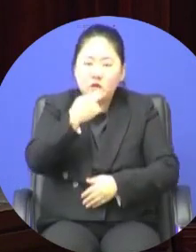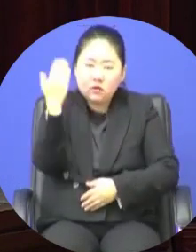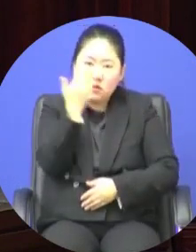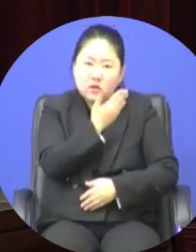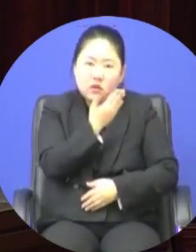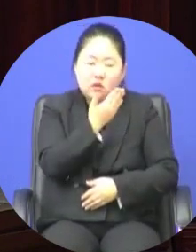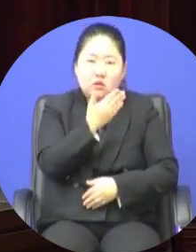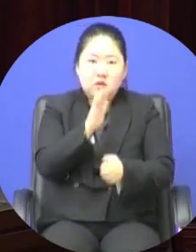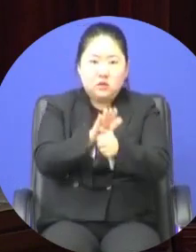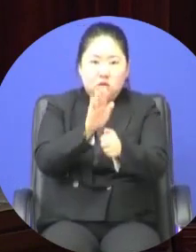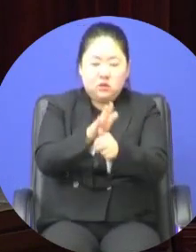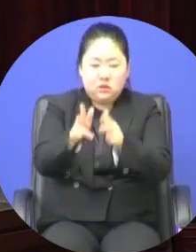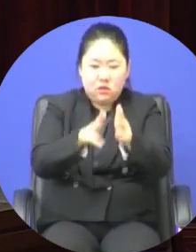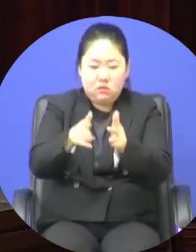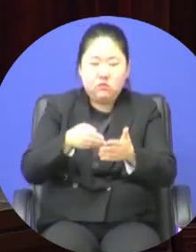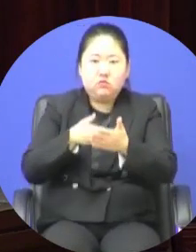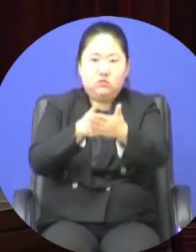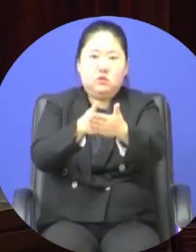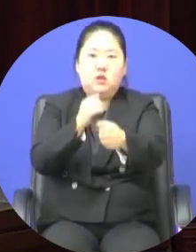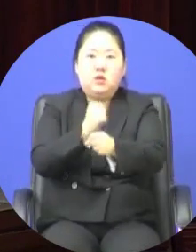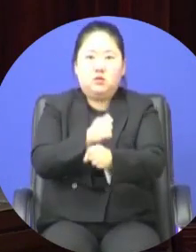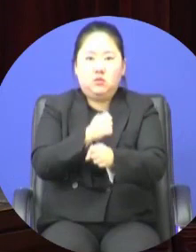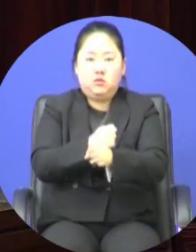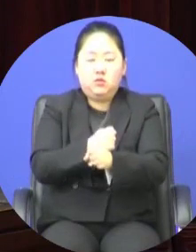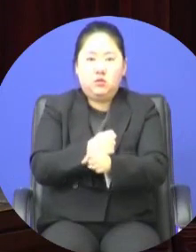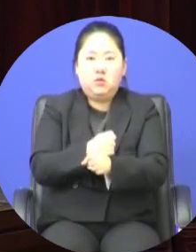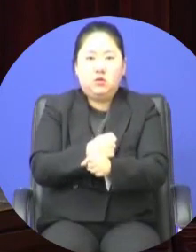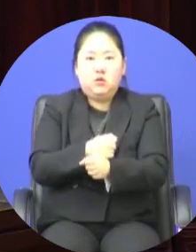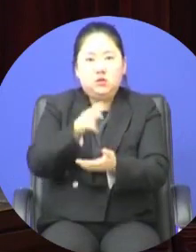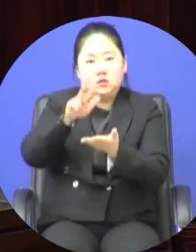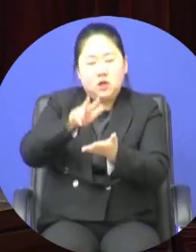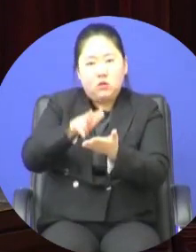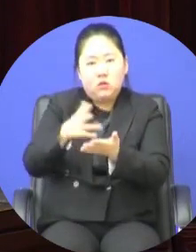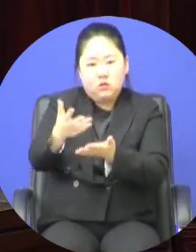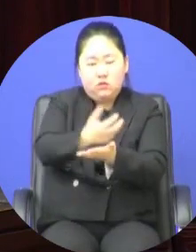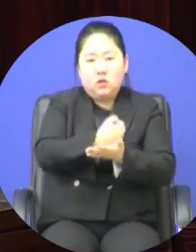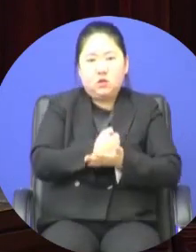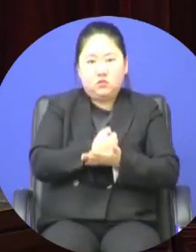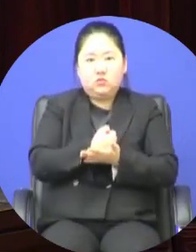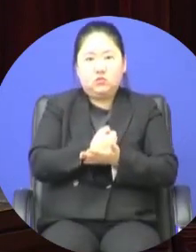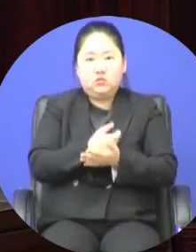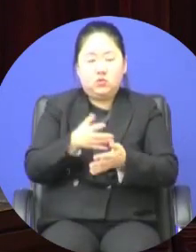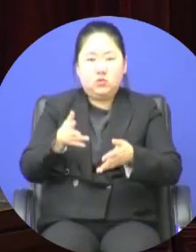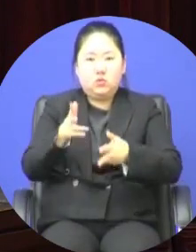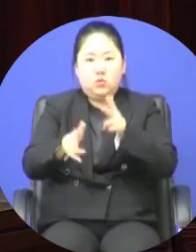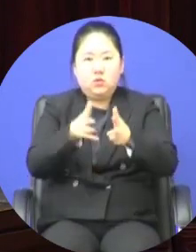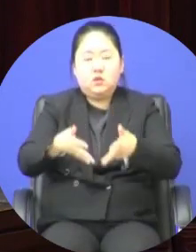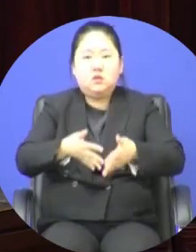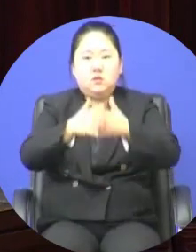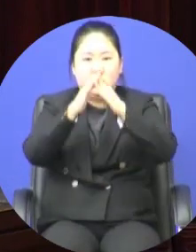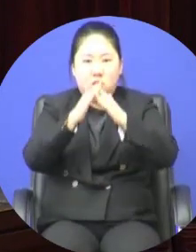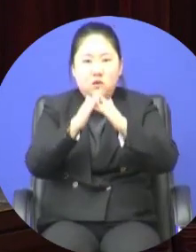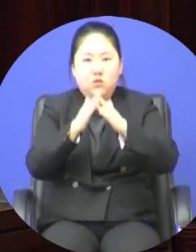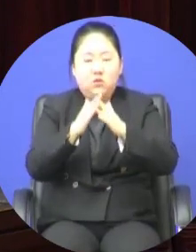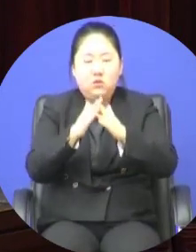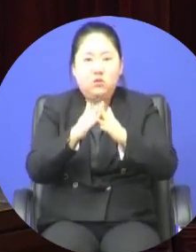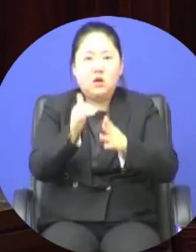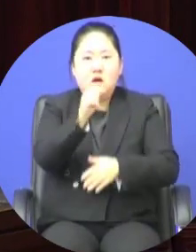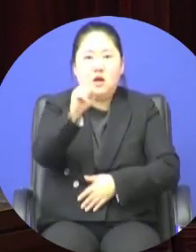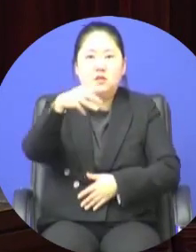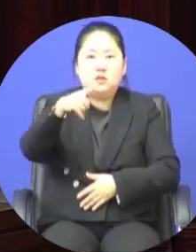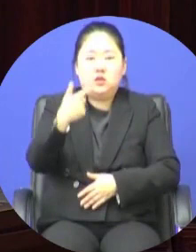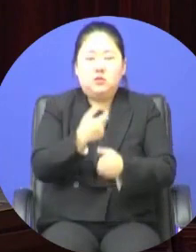개선을 위한 지원 사업을 적극 추진하고 자원회수시설 공사를 시작하며 금석천, 순두천 생태하천 복원 사업을